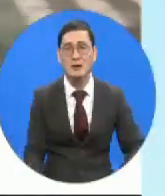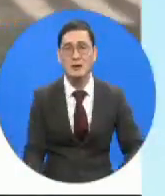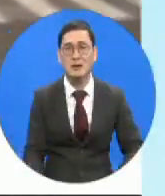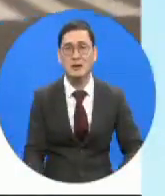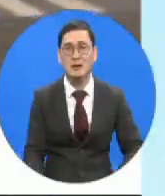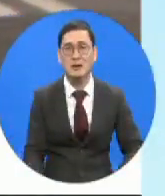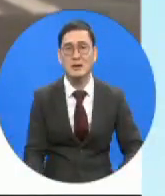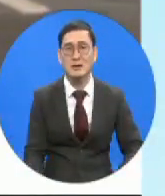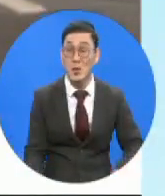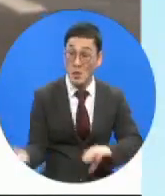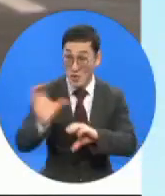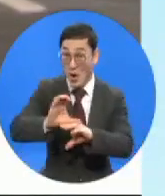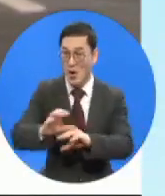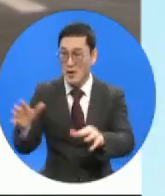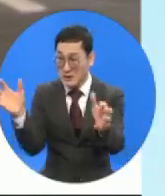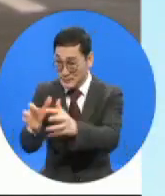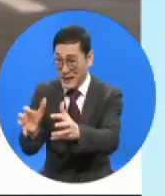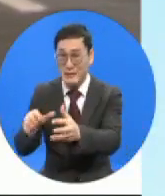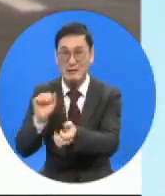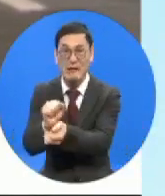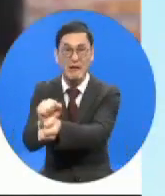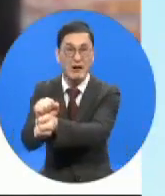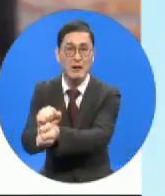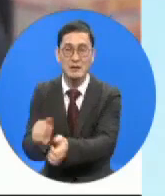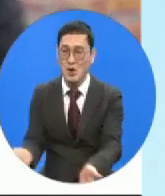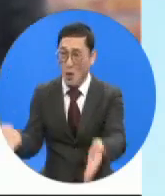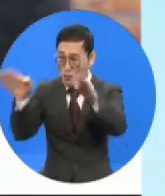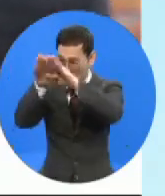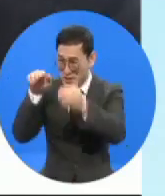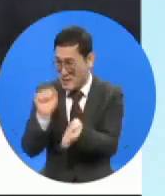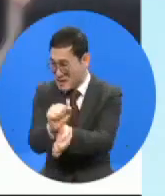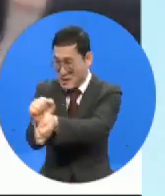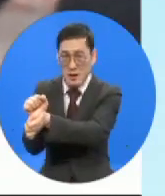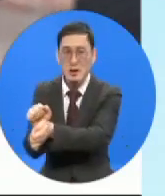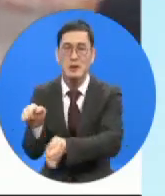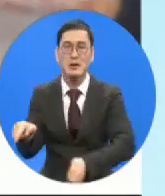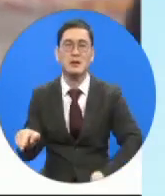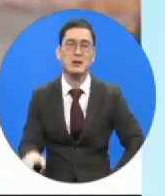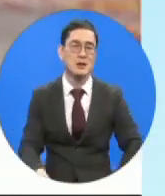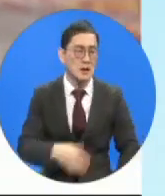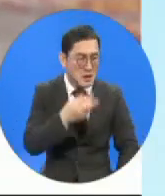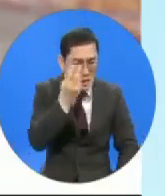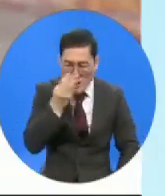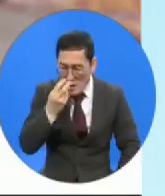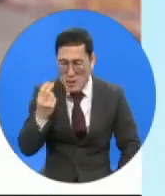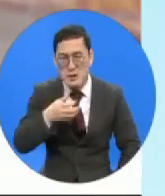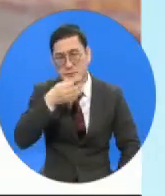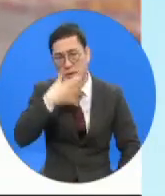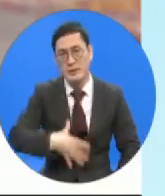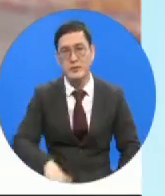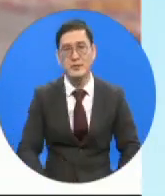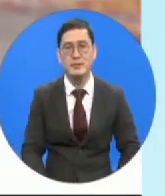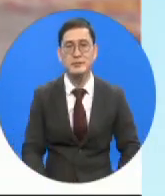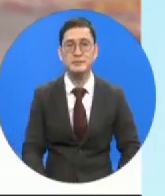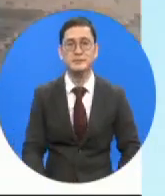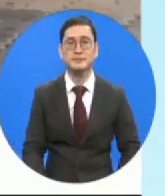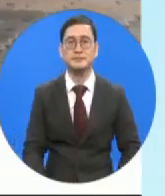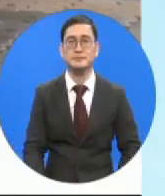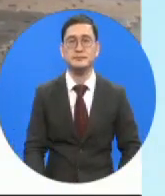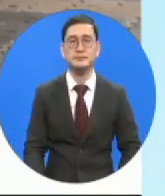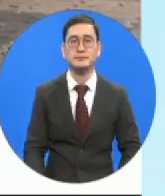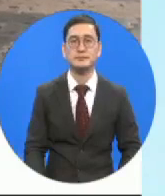있기 때문에 네. 이 거리 단계의 상향만으로 통제하기가 굉장히 어려운 상황으로 보이고 더군다나 걱정스러운 것이 지금